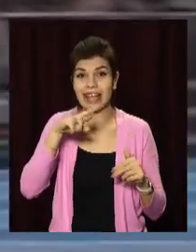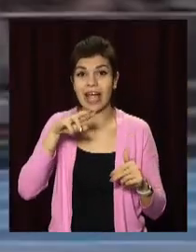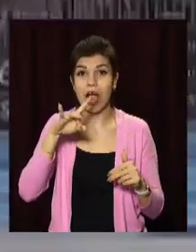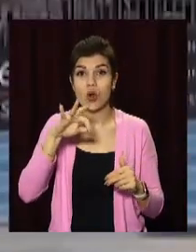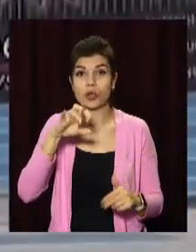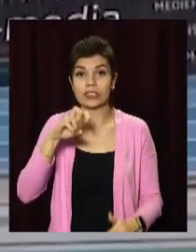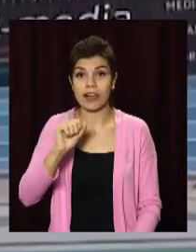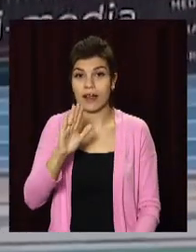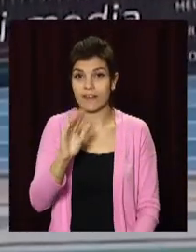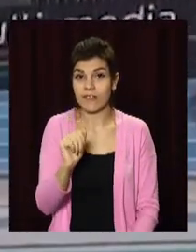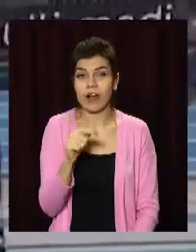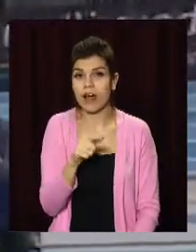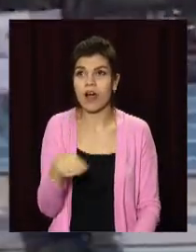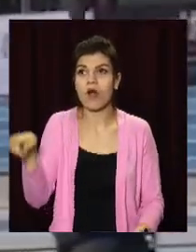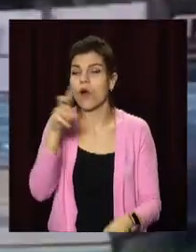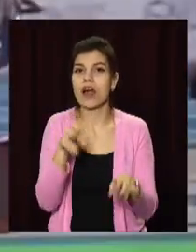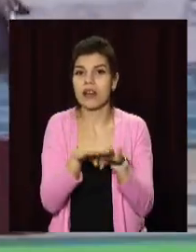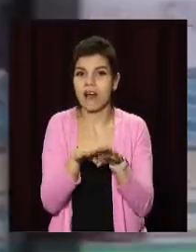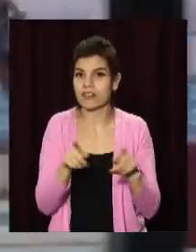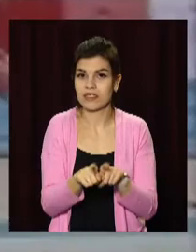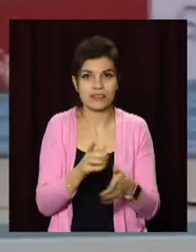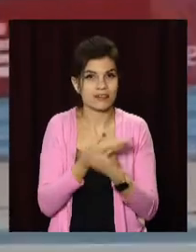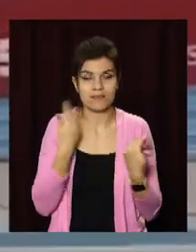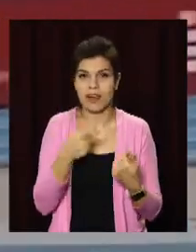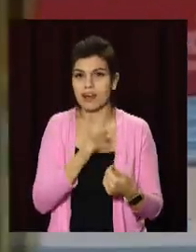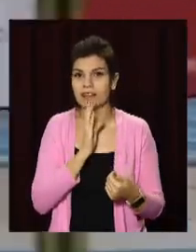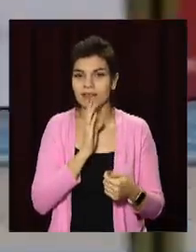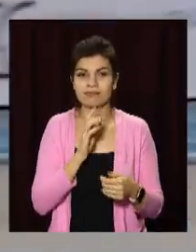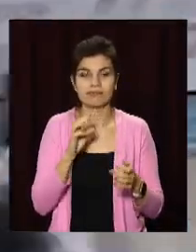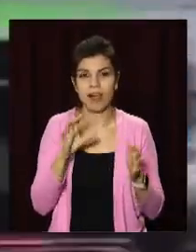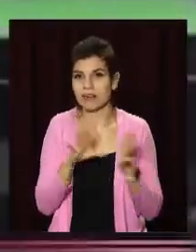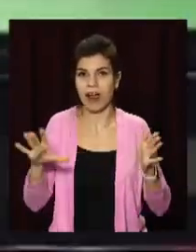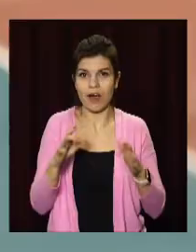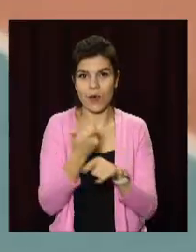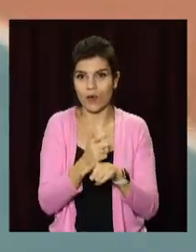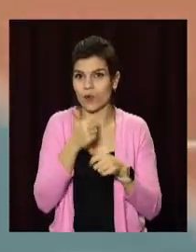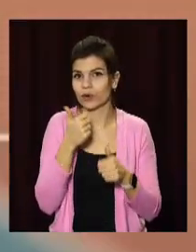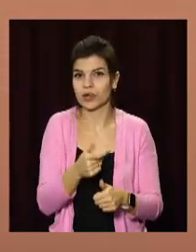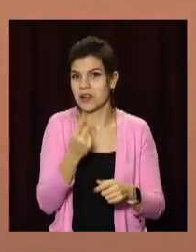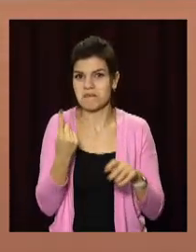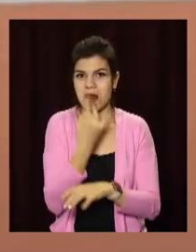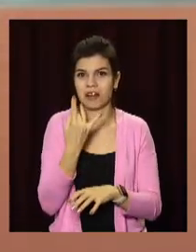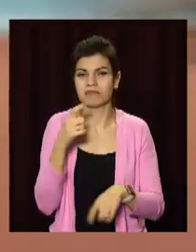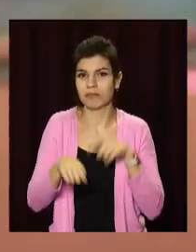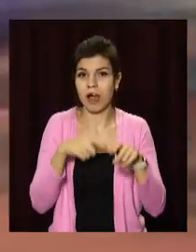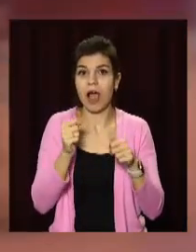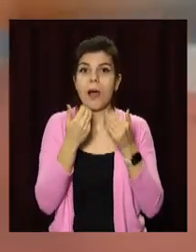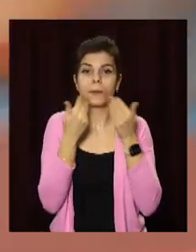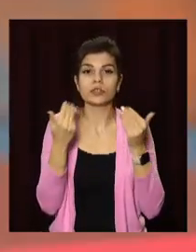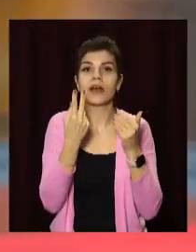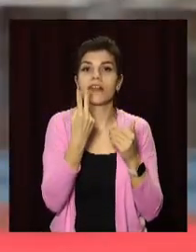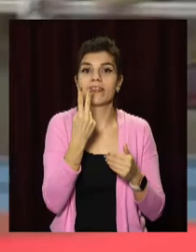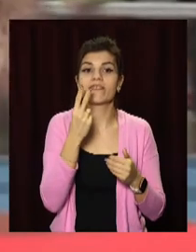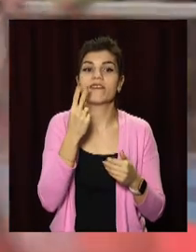Магучих. Не було їй рівних і на змаганнях різдвяні старти. Усі висоти стрибунка взяла з першої спроби, а остання висота – 2 метри